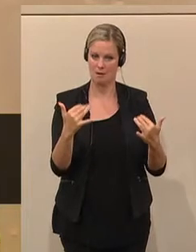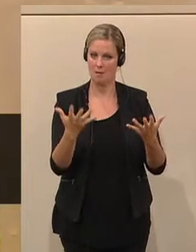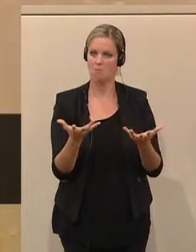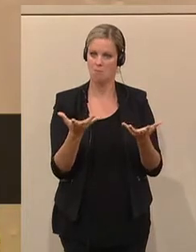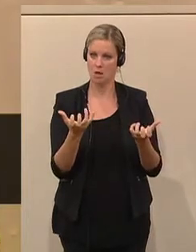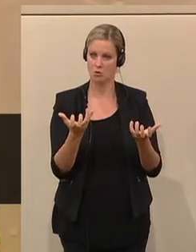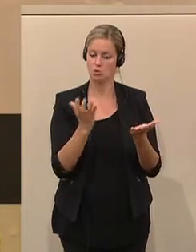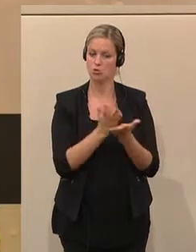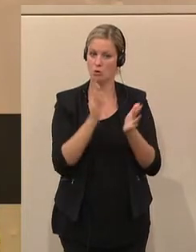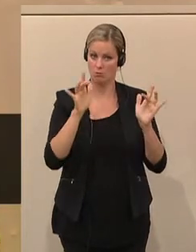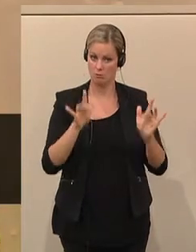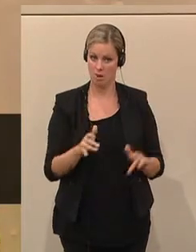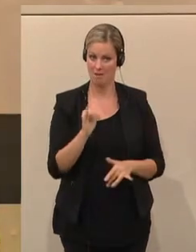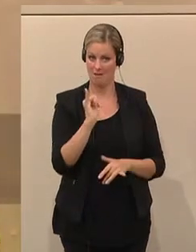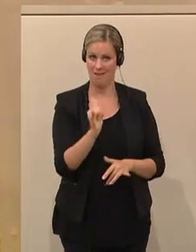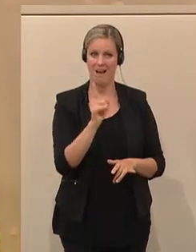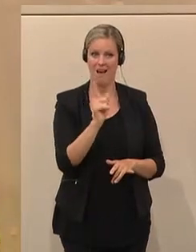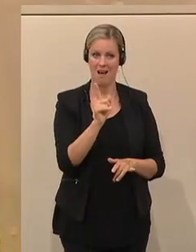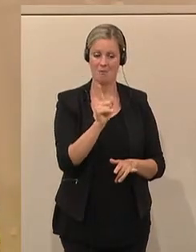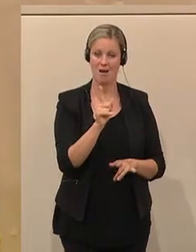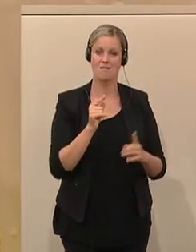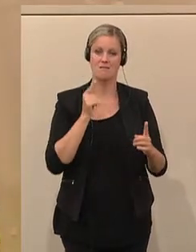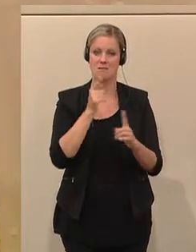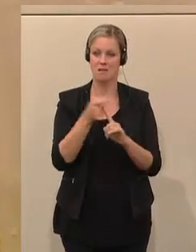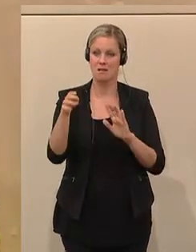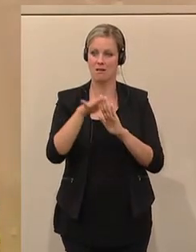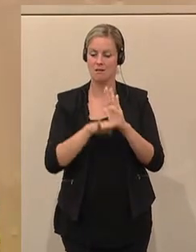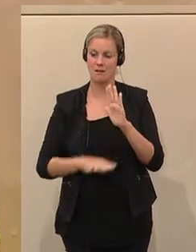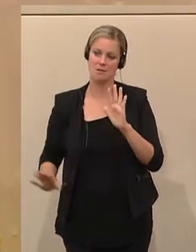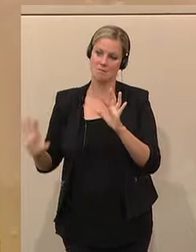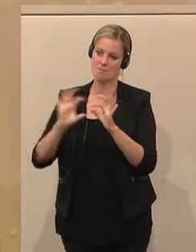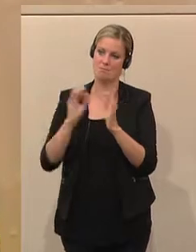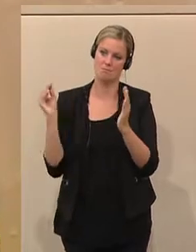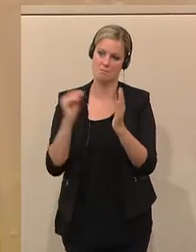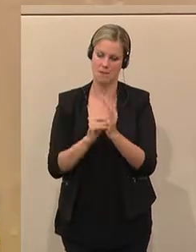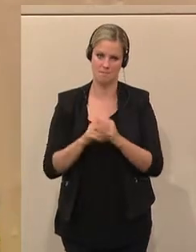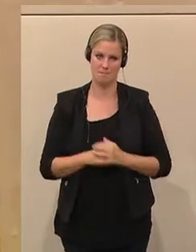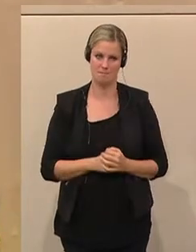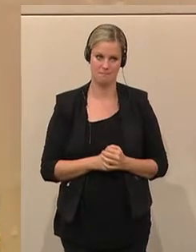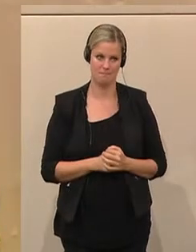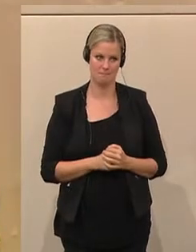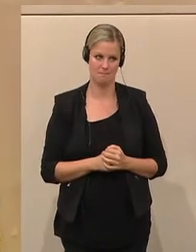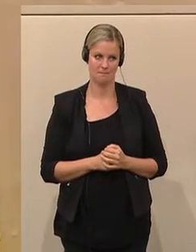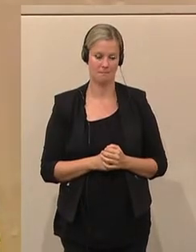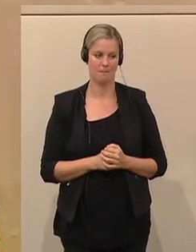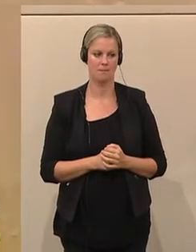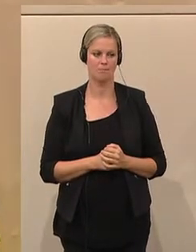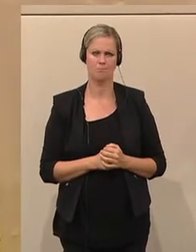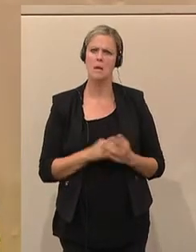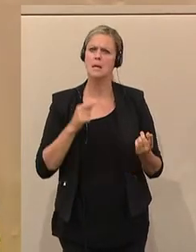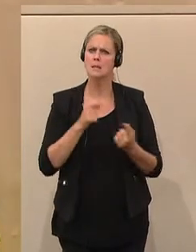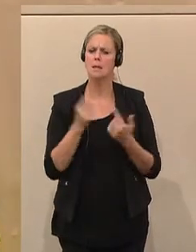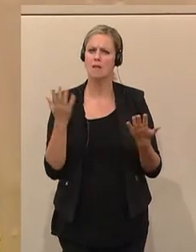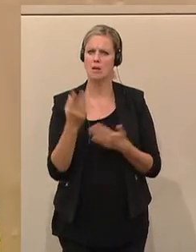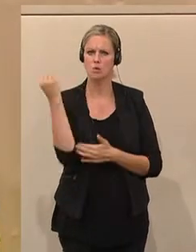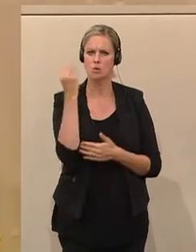Praxis existiert, auch gesetzlich zu verankern. Und meines Erachtens nach geht es nicht darum, hier den Schülerinnen